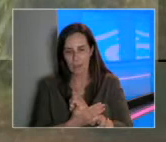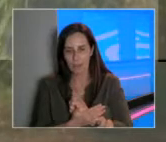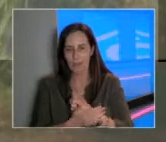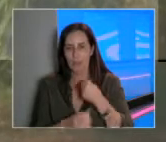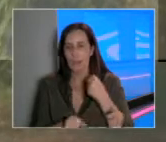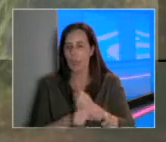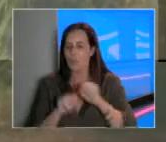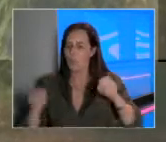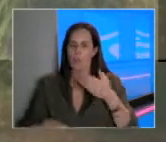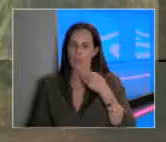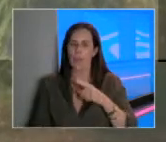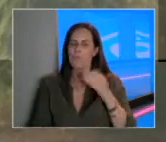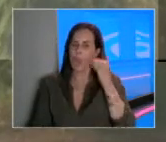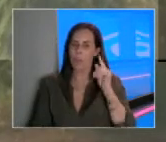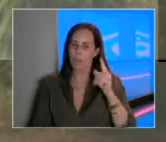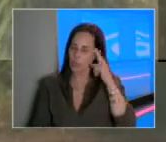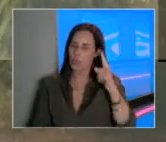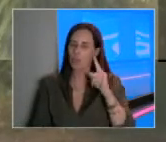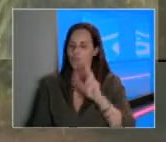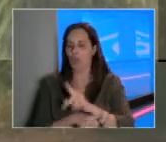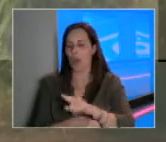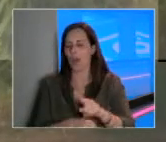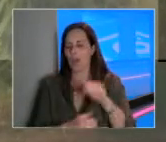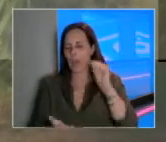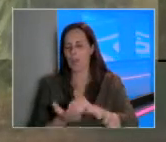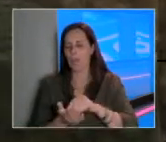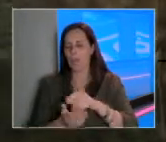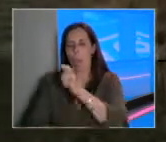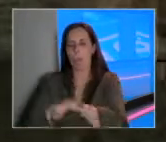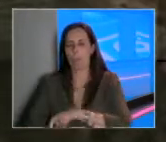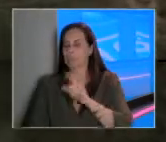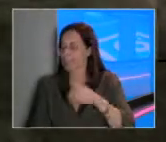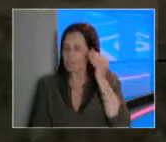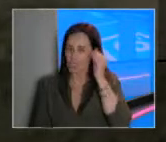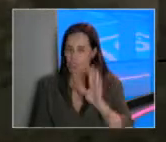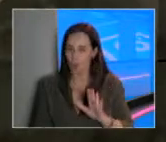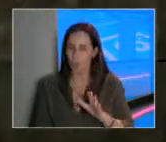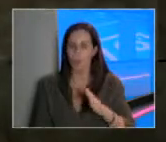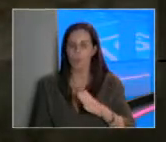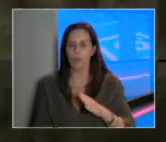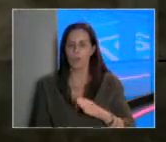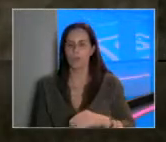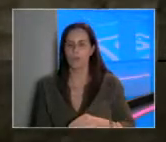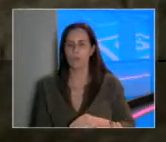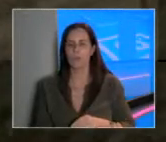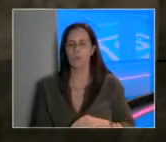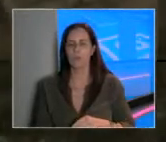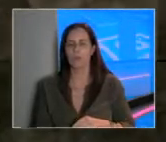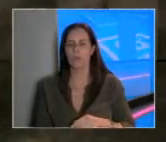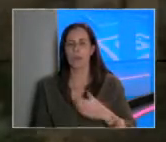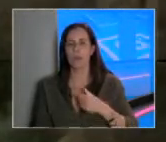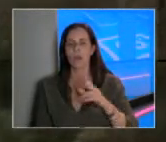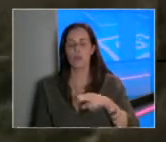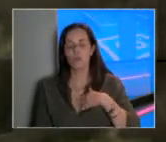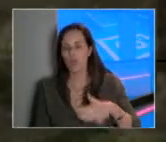לעשות כאן ריבונות ישראלית, ושאמריקאים ידעו להגן על זה במועצת הביטחון. תראה, צריך כן. לזכור. משפט אחרון ברשותך.